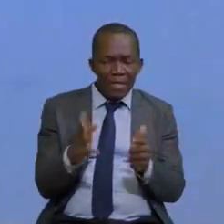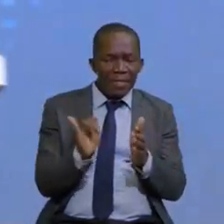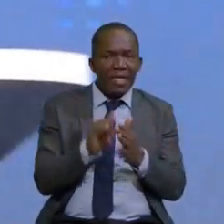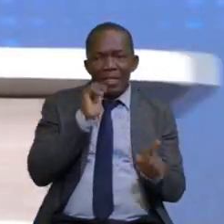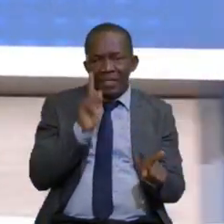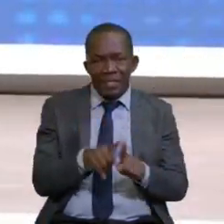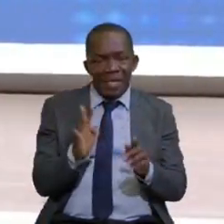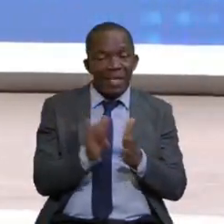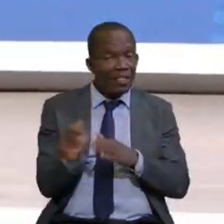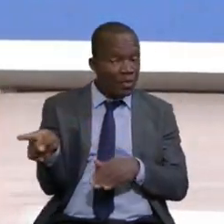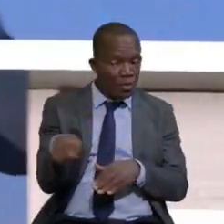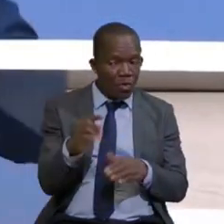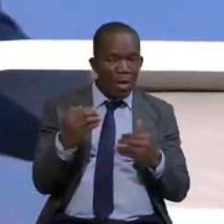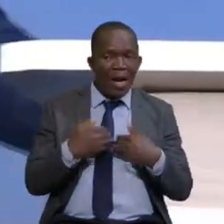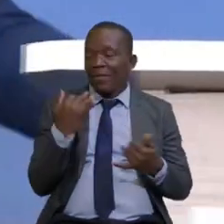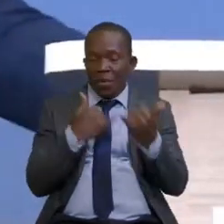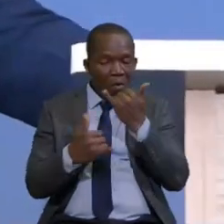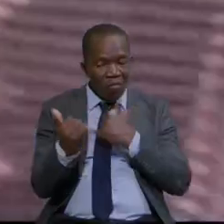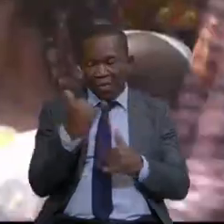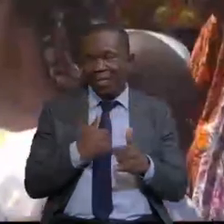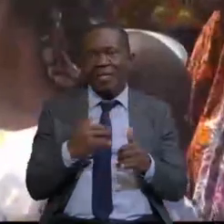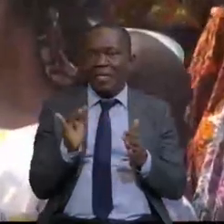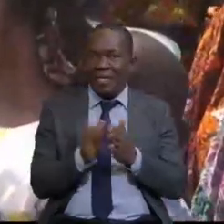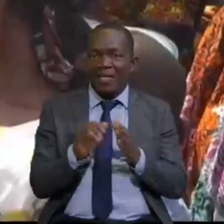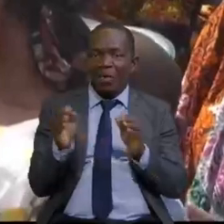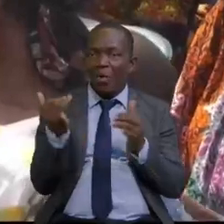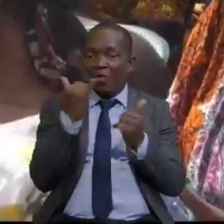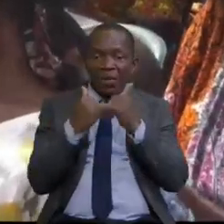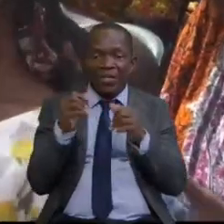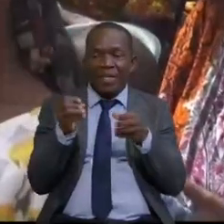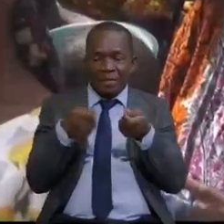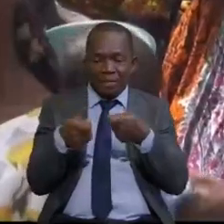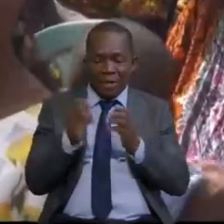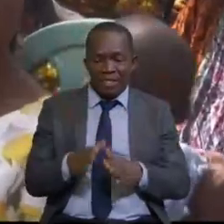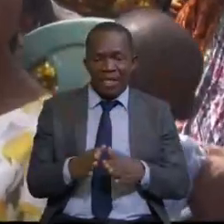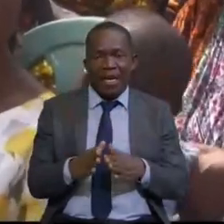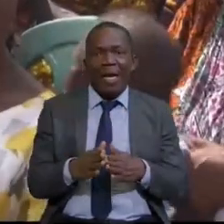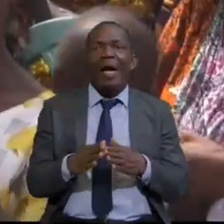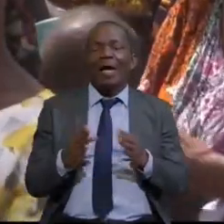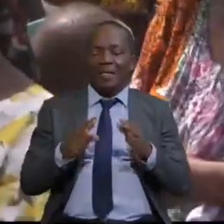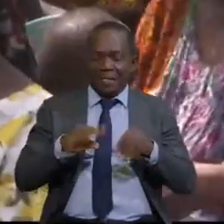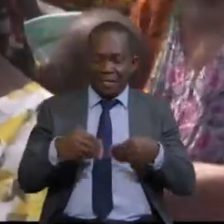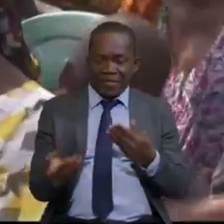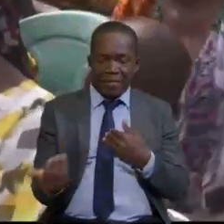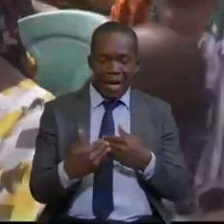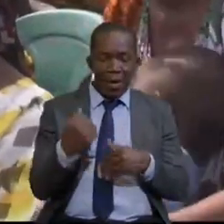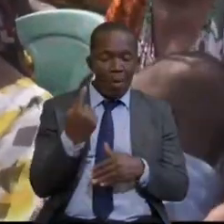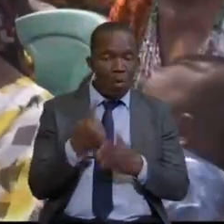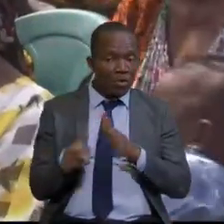le responsable offensé, le directeur offensé. Et retourne ce que tu as volé.